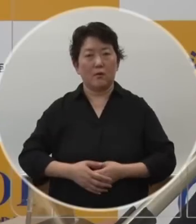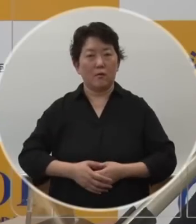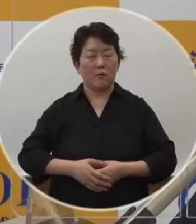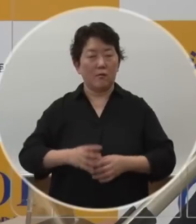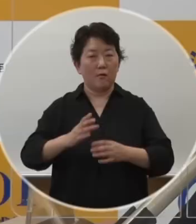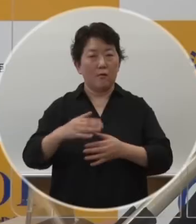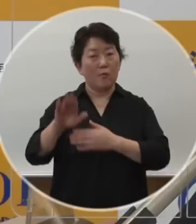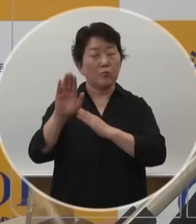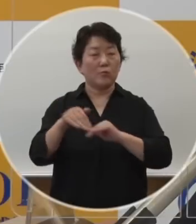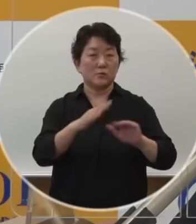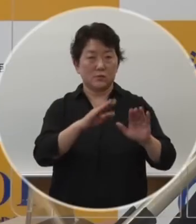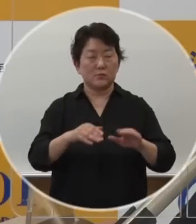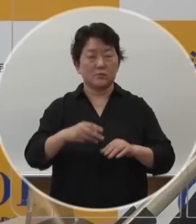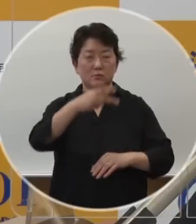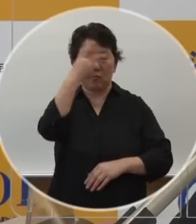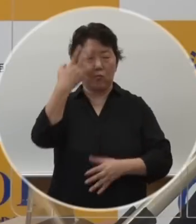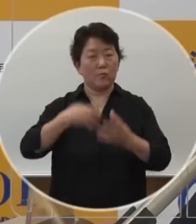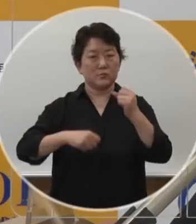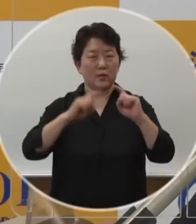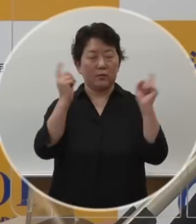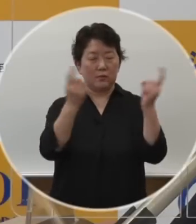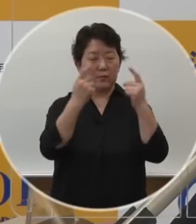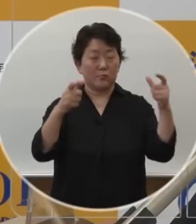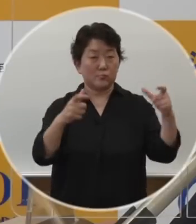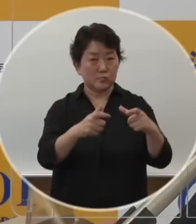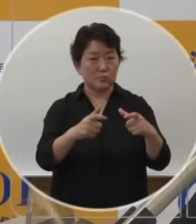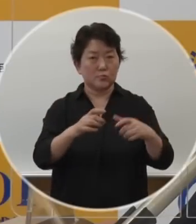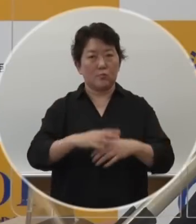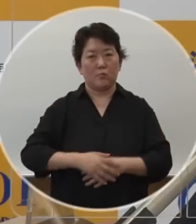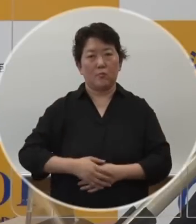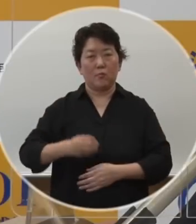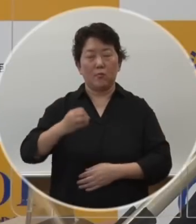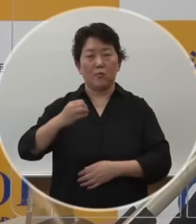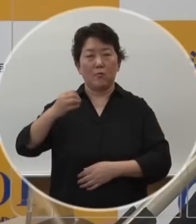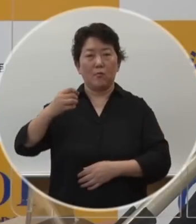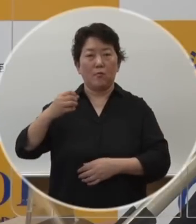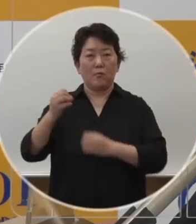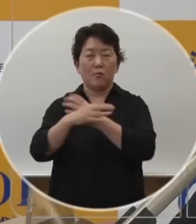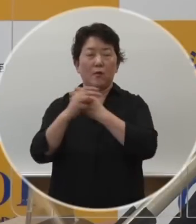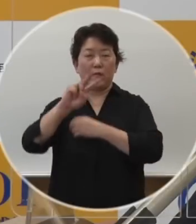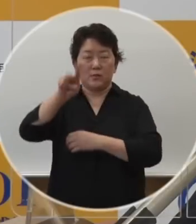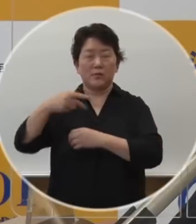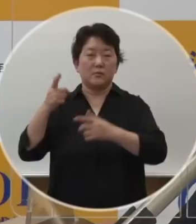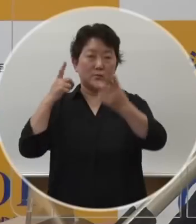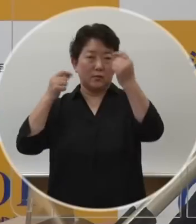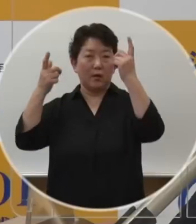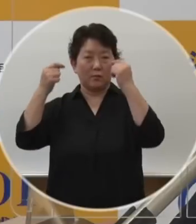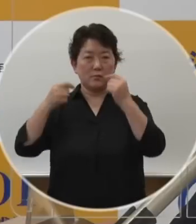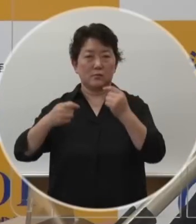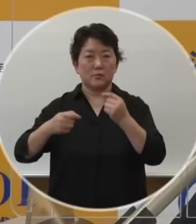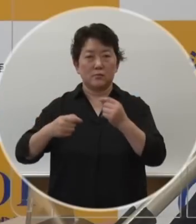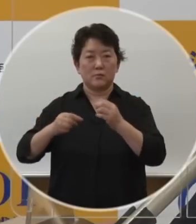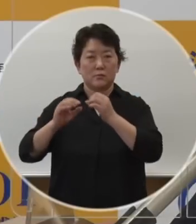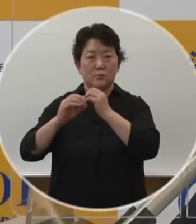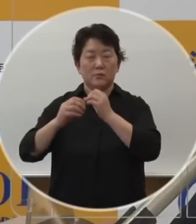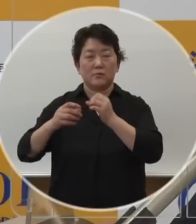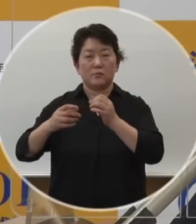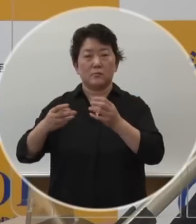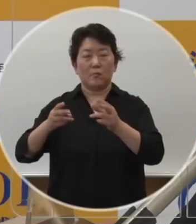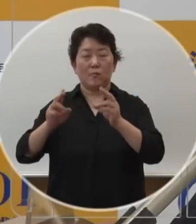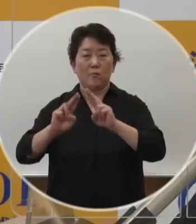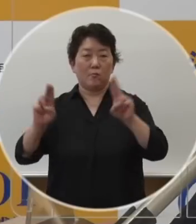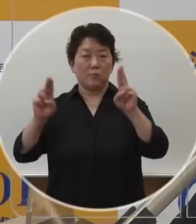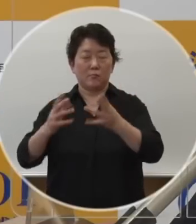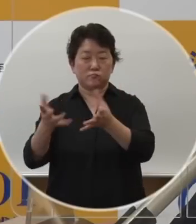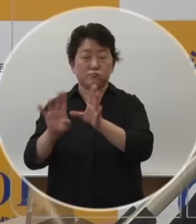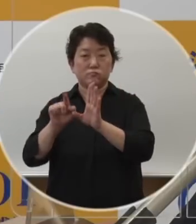り、高校生イベントは縮小、岡山理科大学軽音楽部のイベントは中止とい